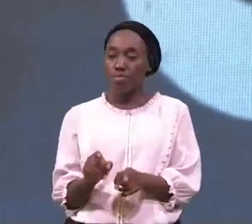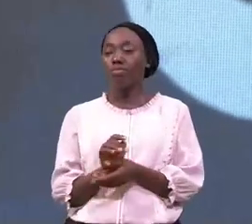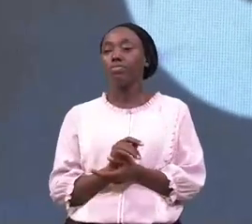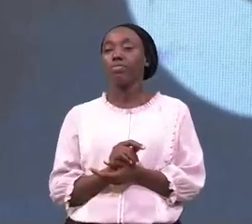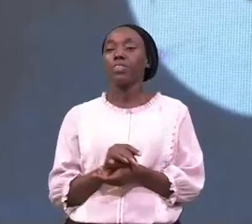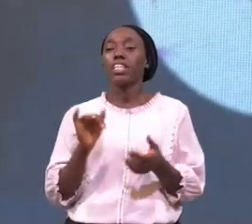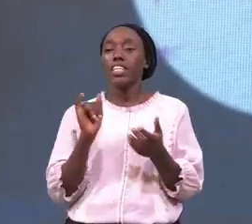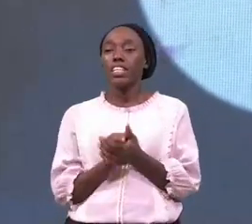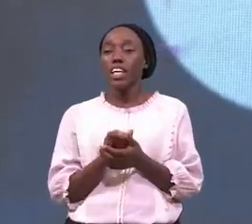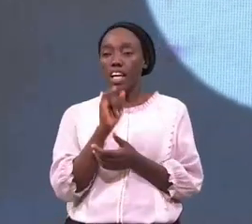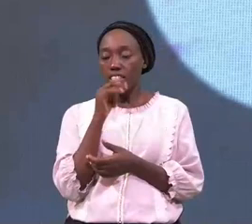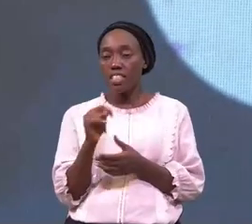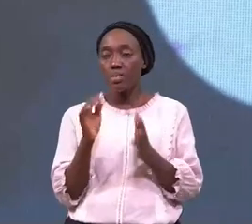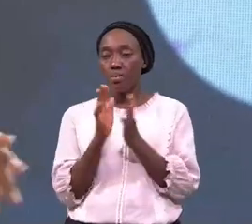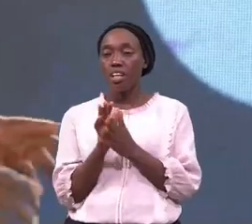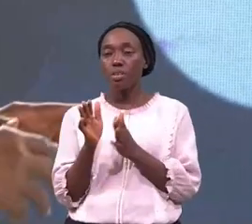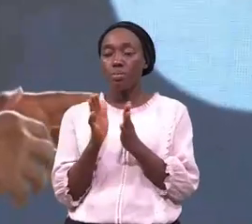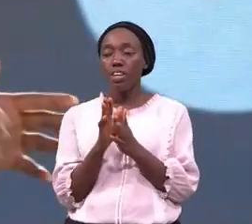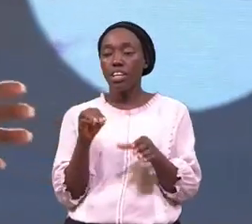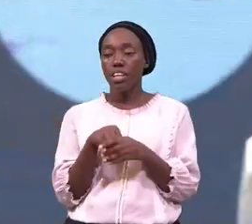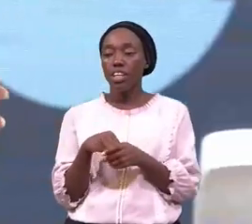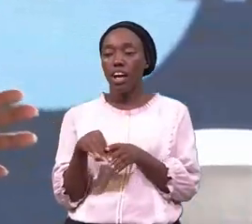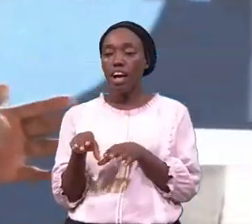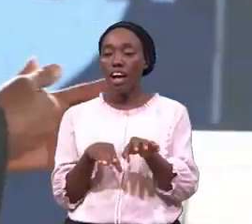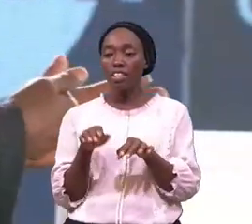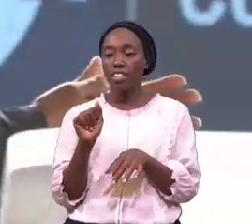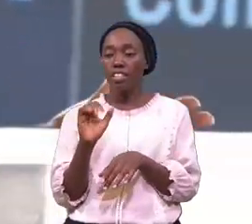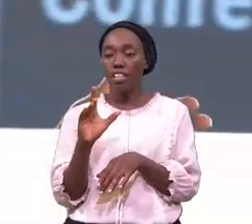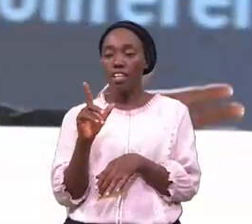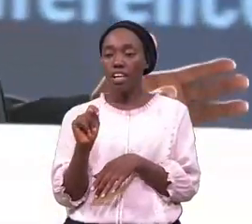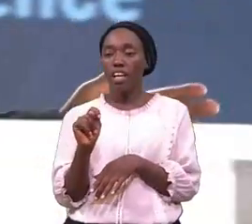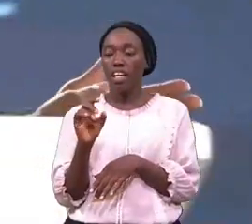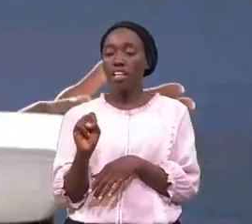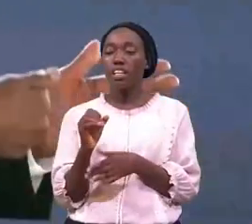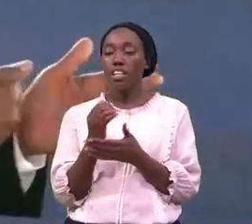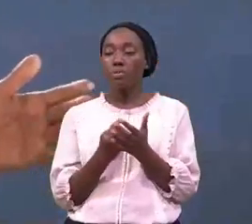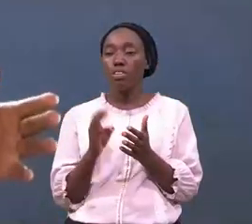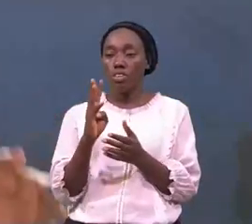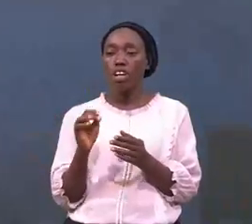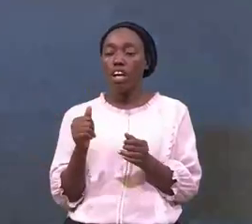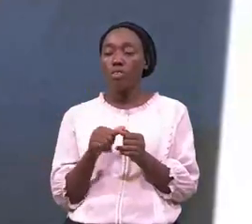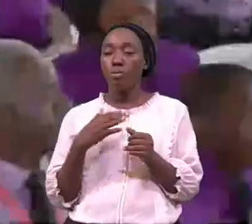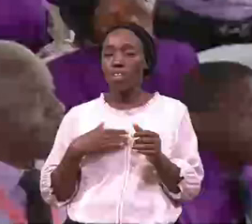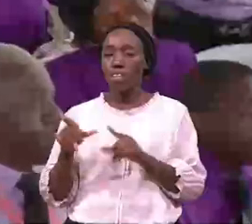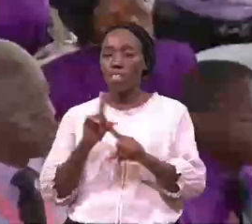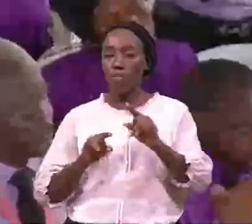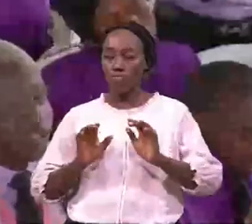Ça, c'est la prière qu'ils ont faite en acte 4. Pousser. Que tout le monde crie,